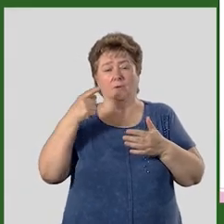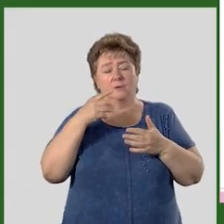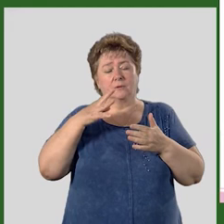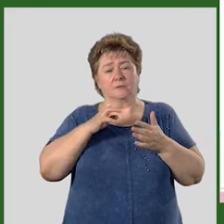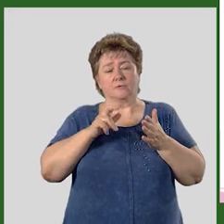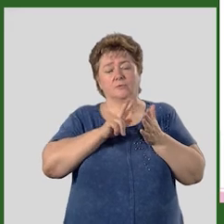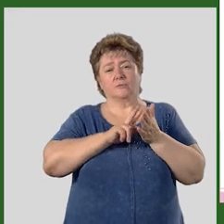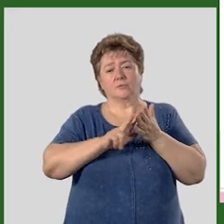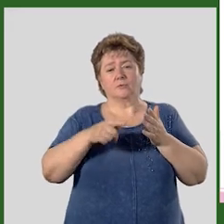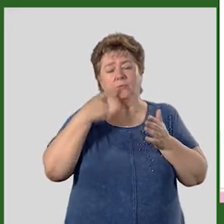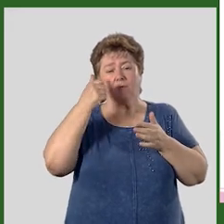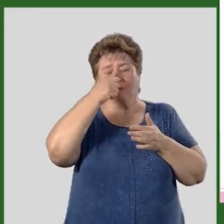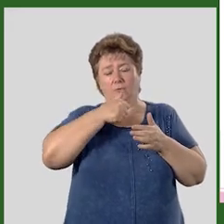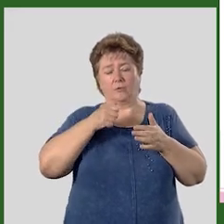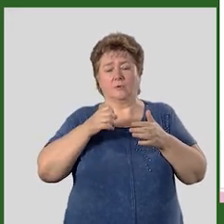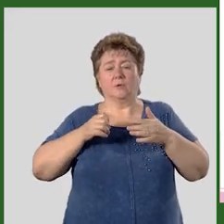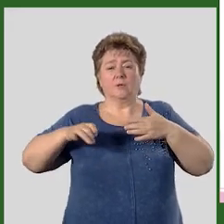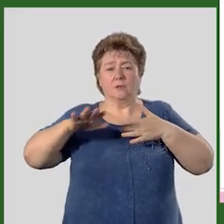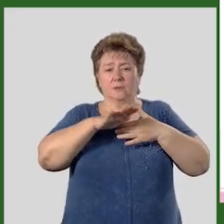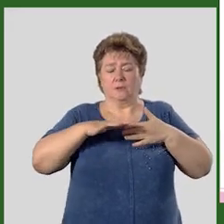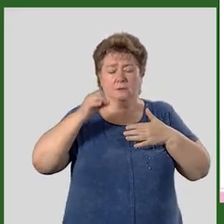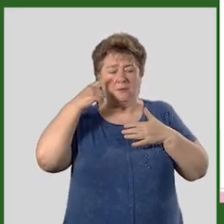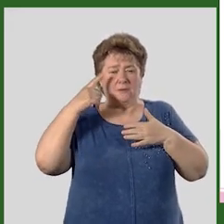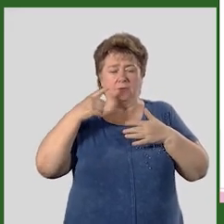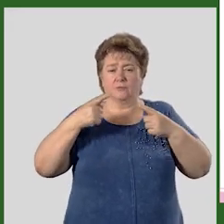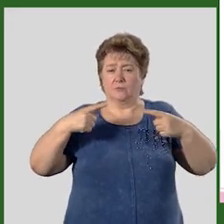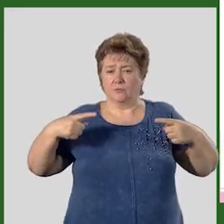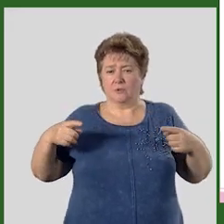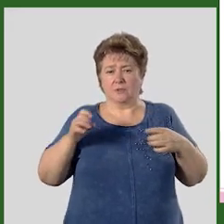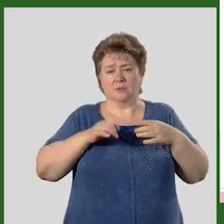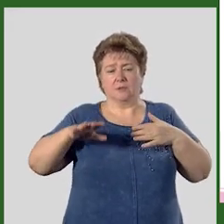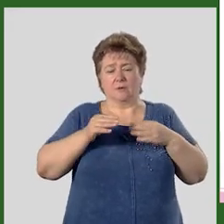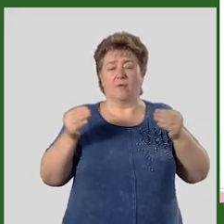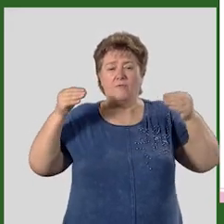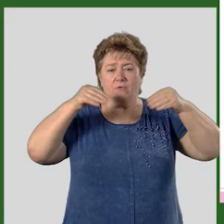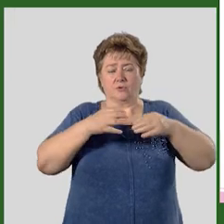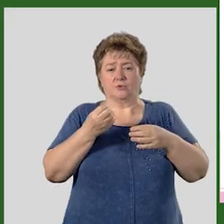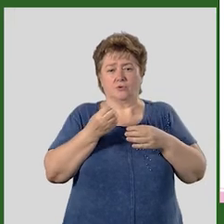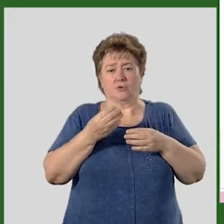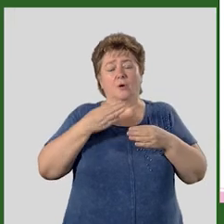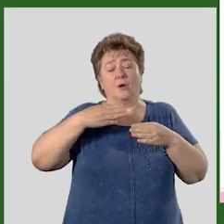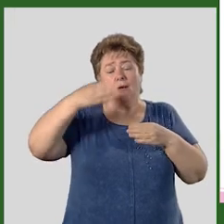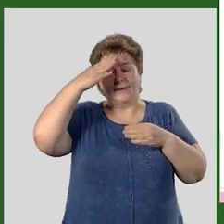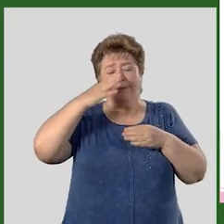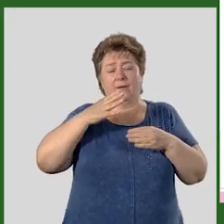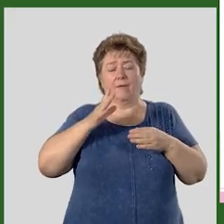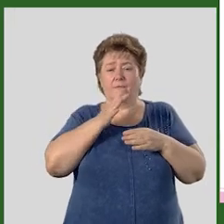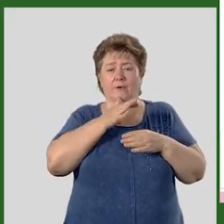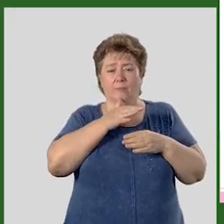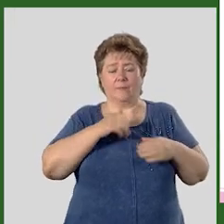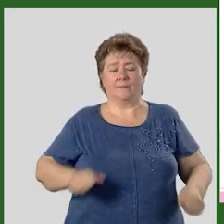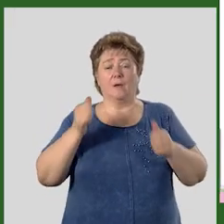С 1981 года в нашей стране, как и в ряде других стран, введено еще и летнее